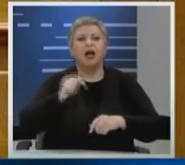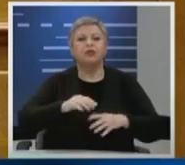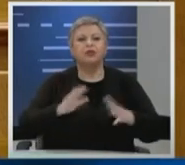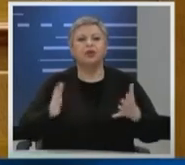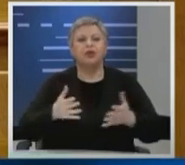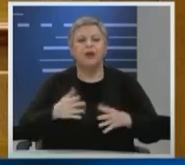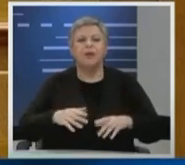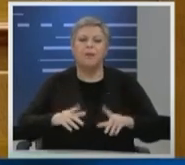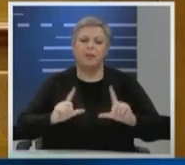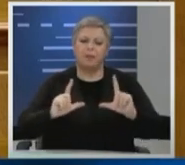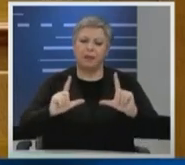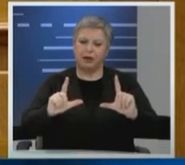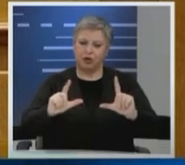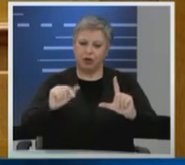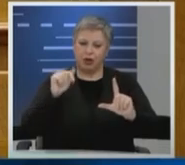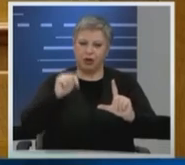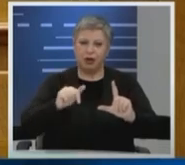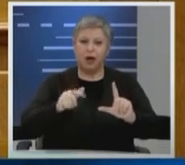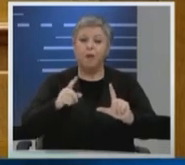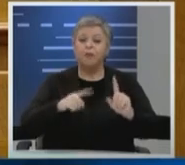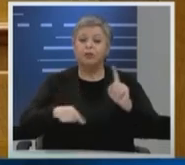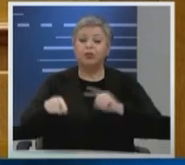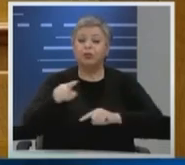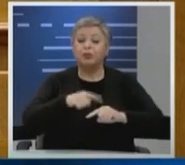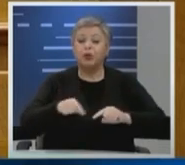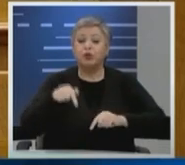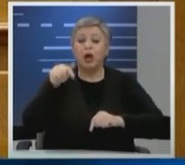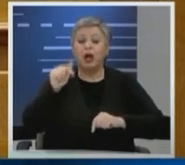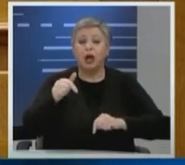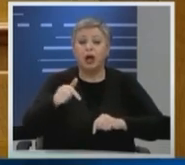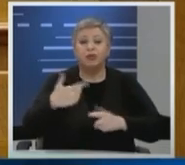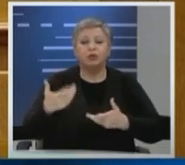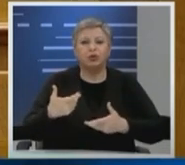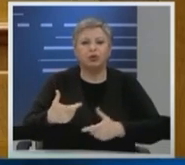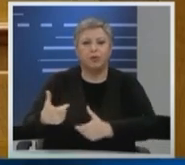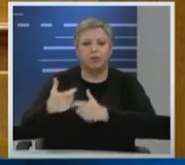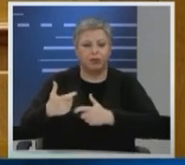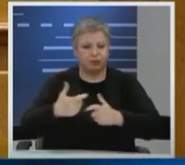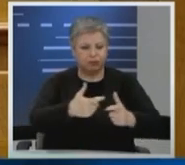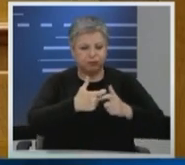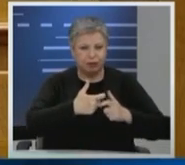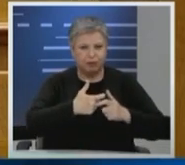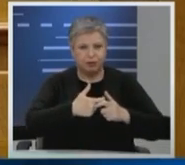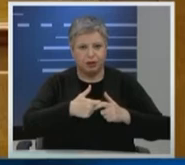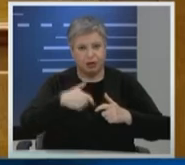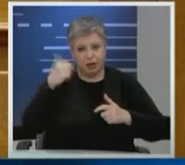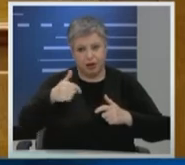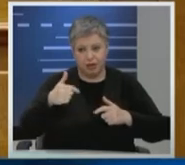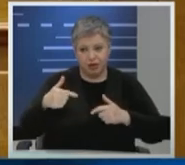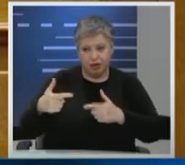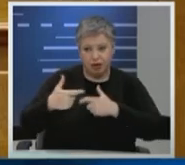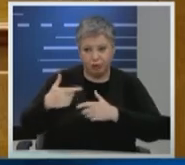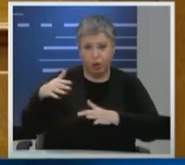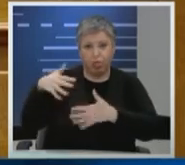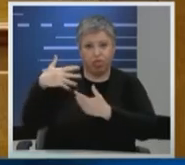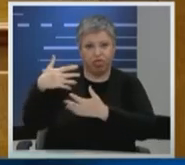εχέγγυα ότι μπορεί να εφαρμόσει την αντιλαϊκή πολιτική είτε με το μαστίγιο είτε με το καρότο. Και σε